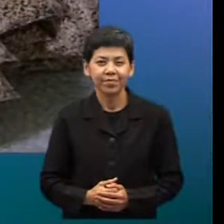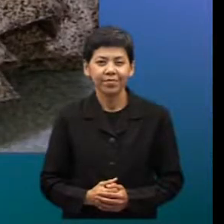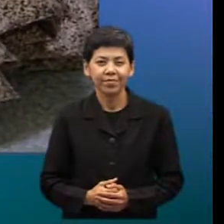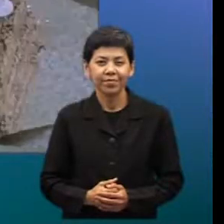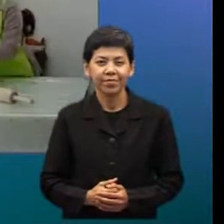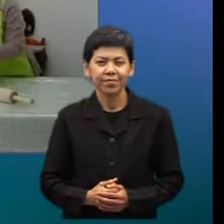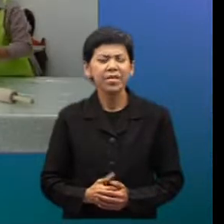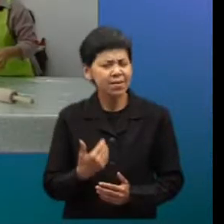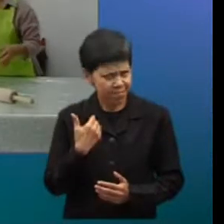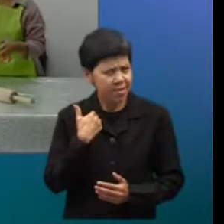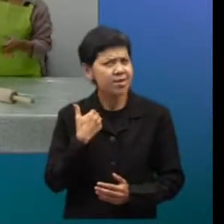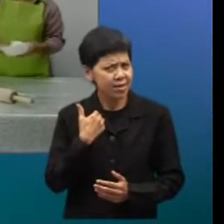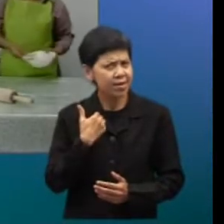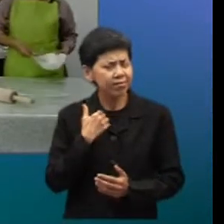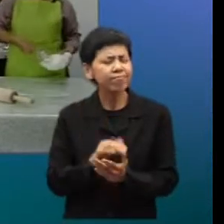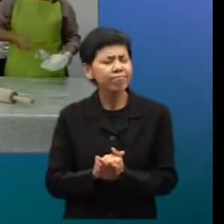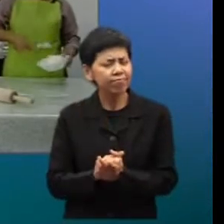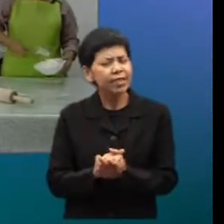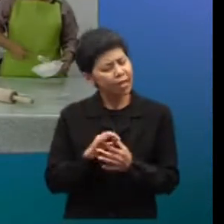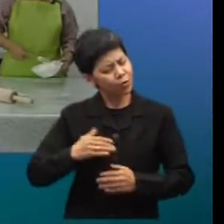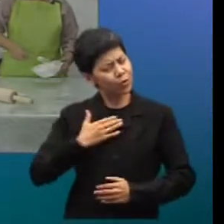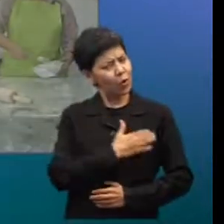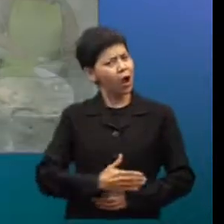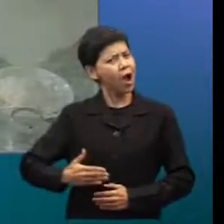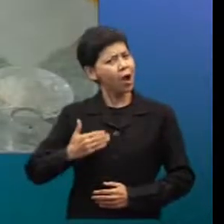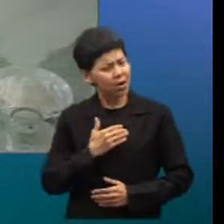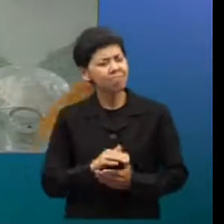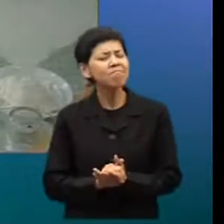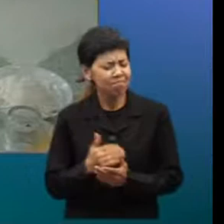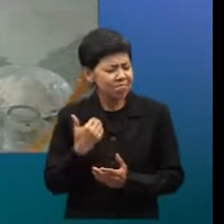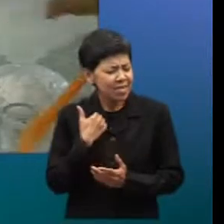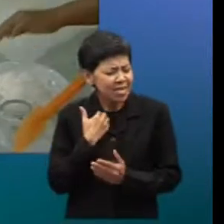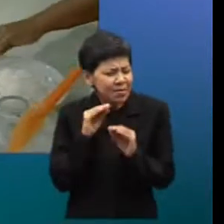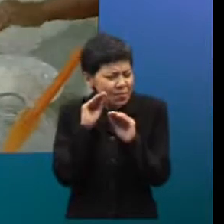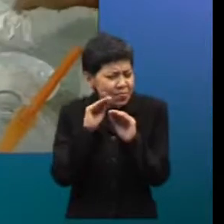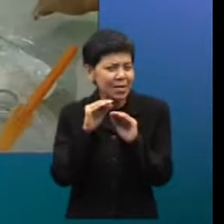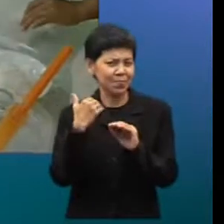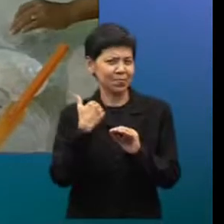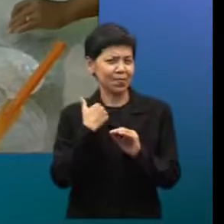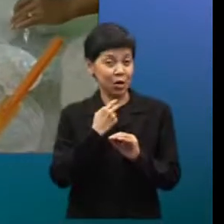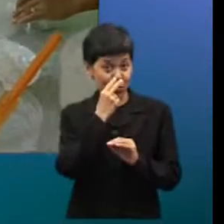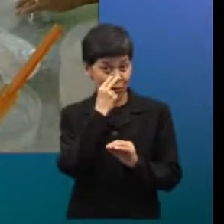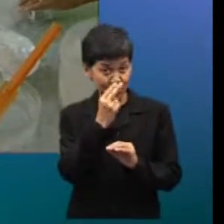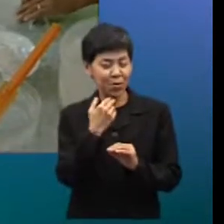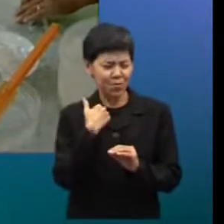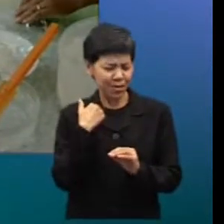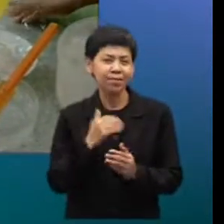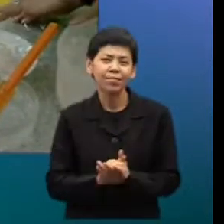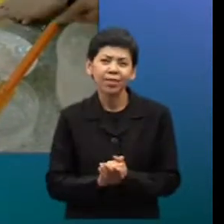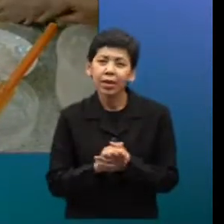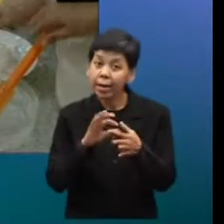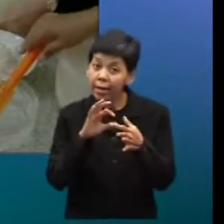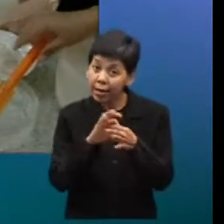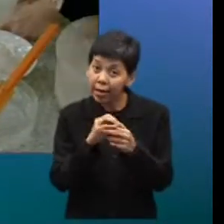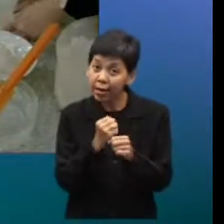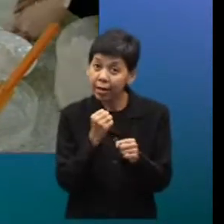ยังไม่หมดเพียงเท่านี้นะครับสำหรับนักรักสุขภาพทุกท่านยังมีอีกอย่างที่ผมจะพาไปชมก็คือเรื่องของ